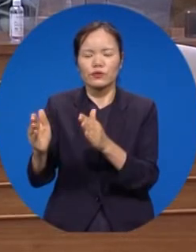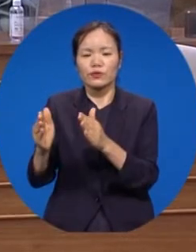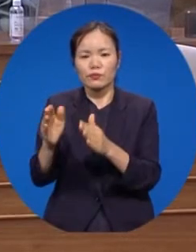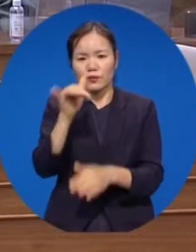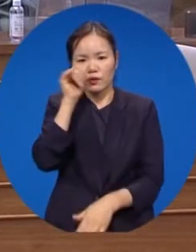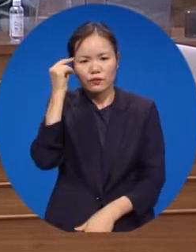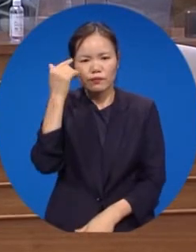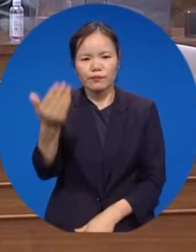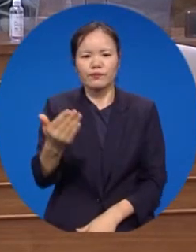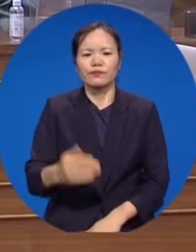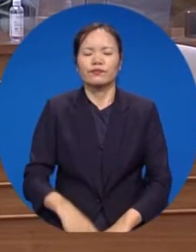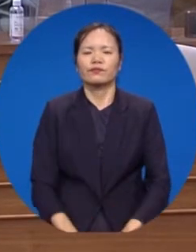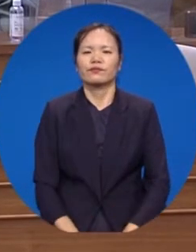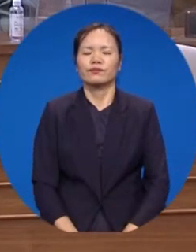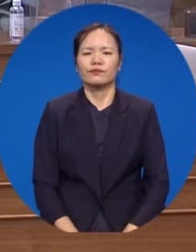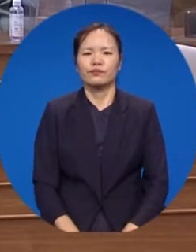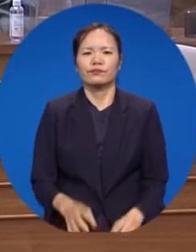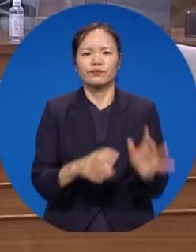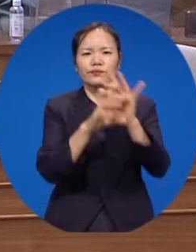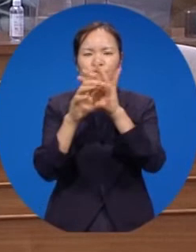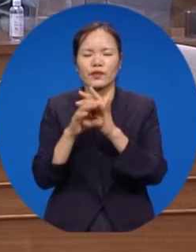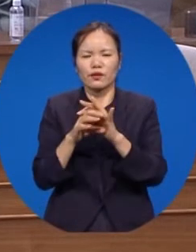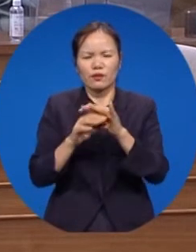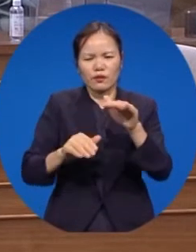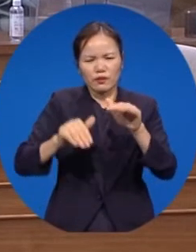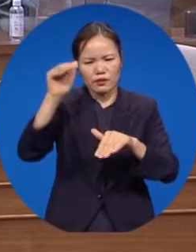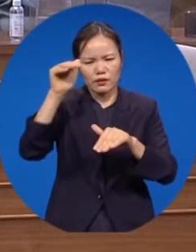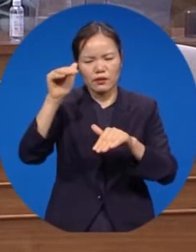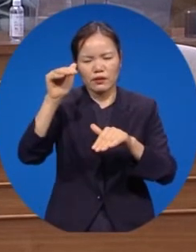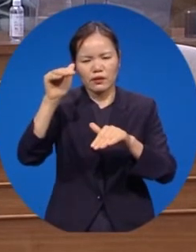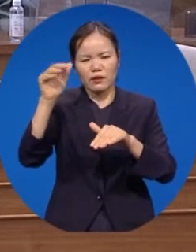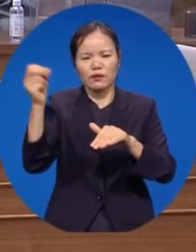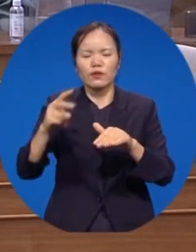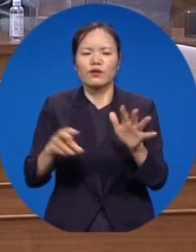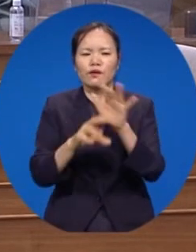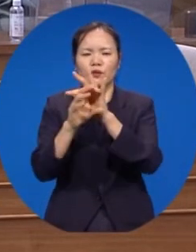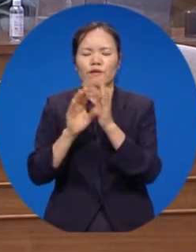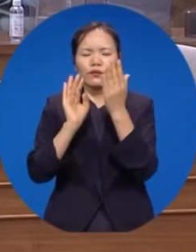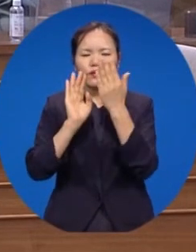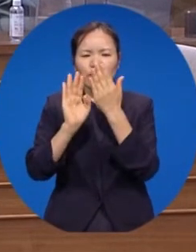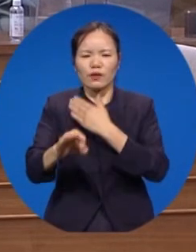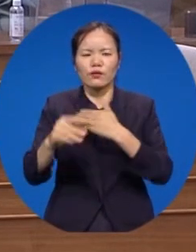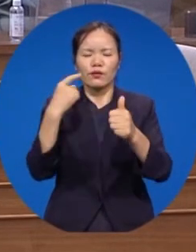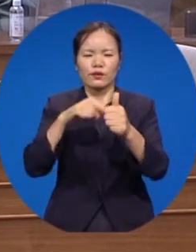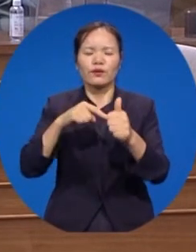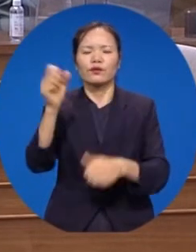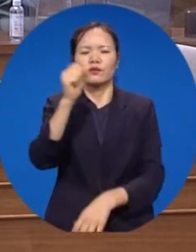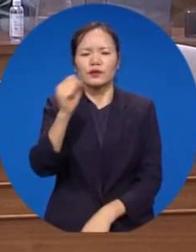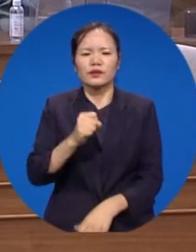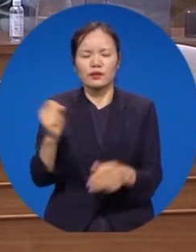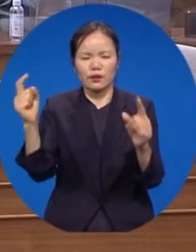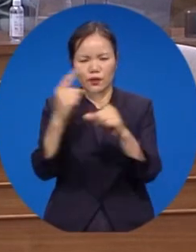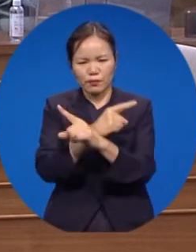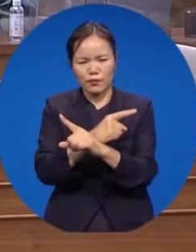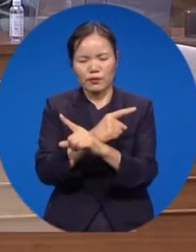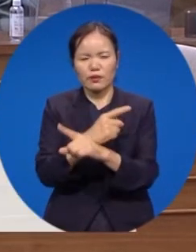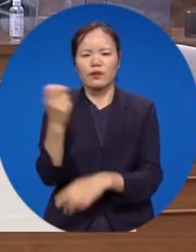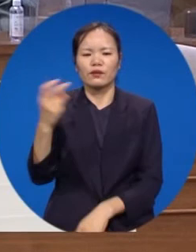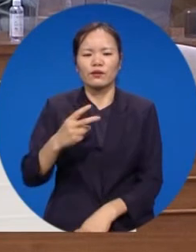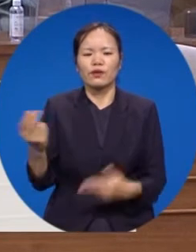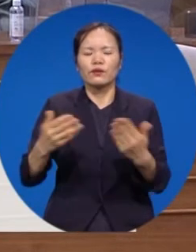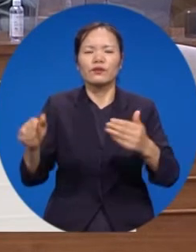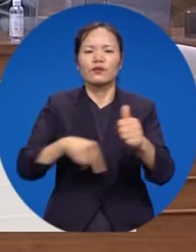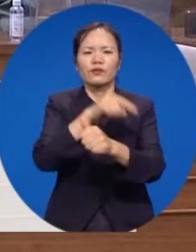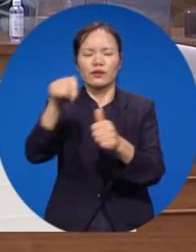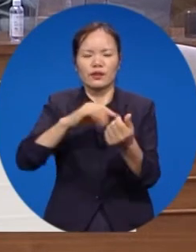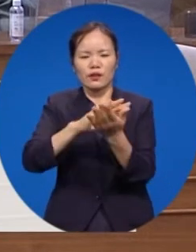하고 있습니까? 코로나 양극화, 코로나 이후 교육 시스템의 변화, 노동